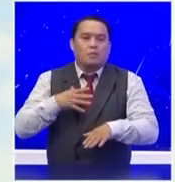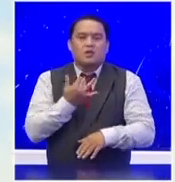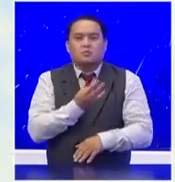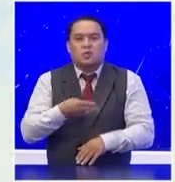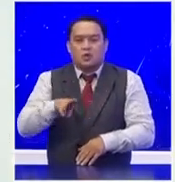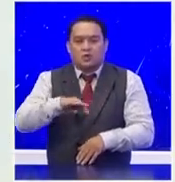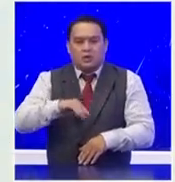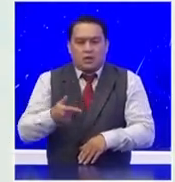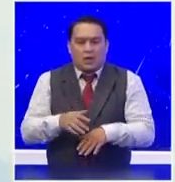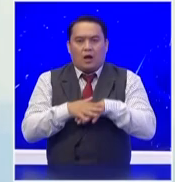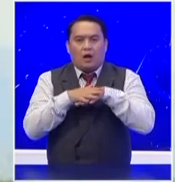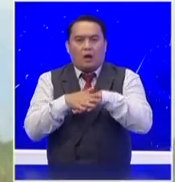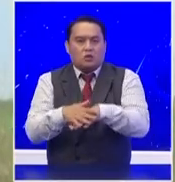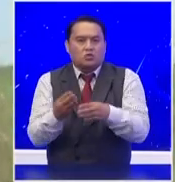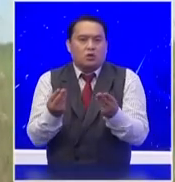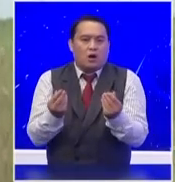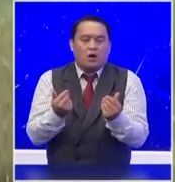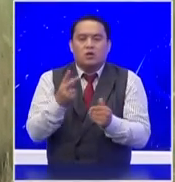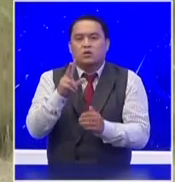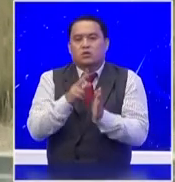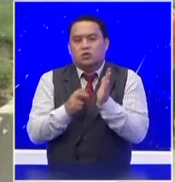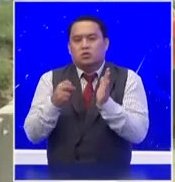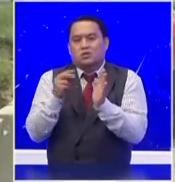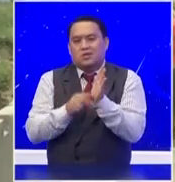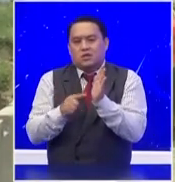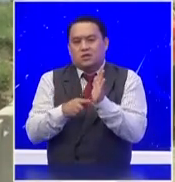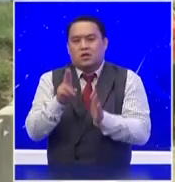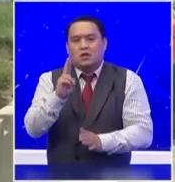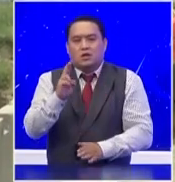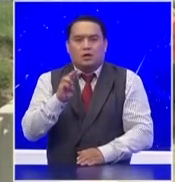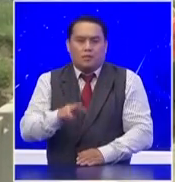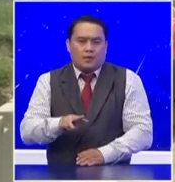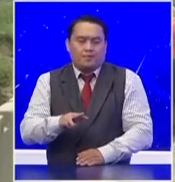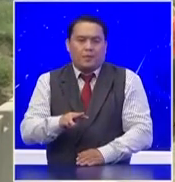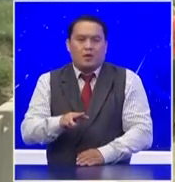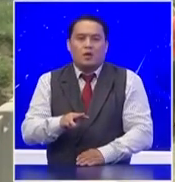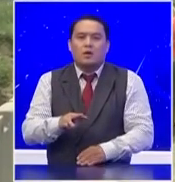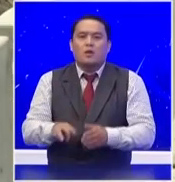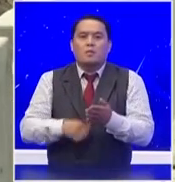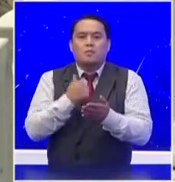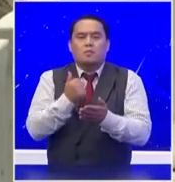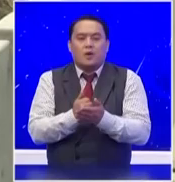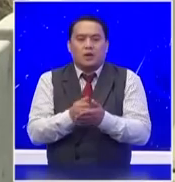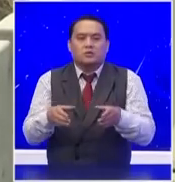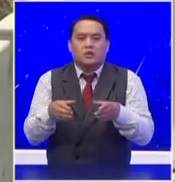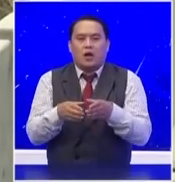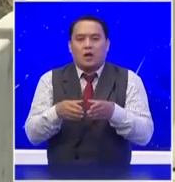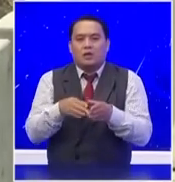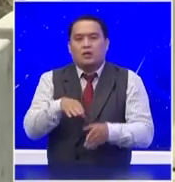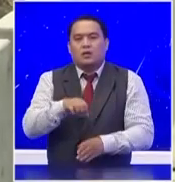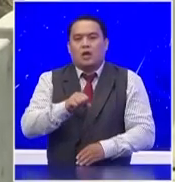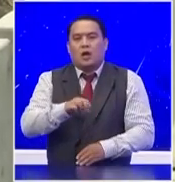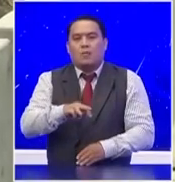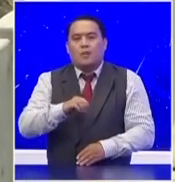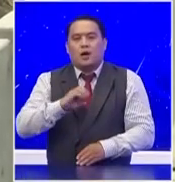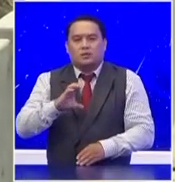теңге бөлініпті. Жалпы ұзындығы 780 шақырымдай. Бірі осы Кемерқұдық, бас мердігер Тамас компаниясы. Жоба